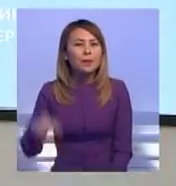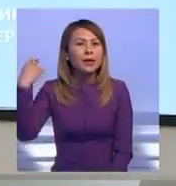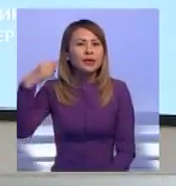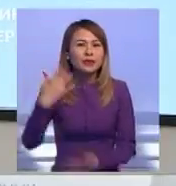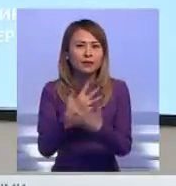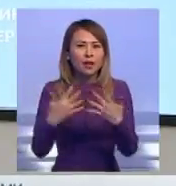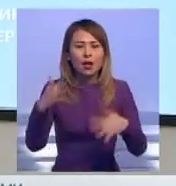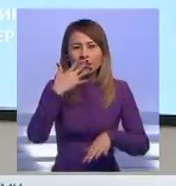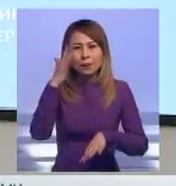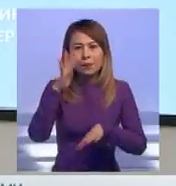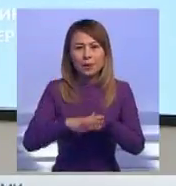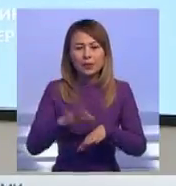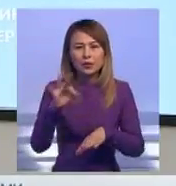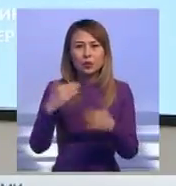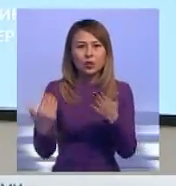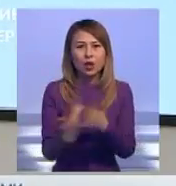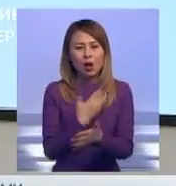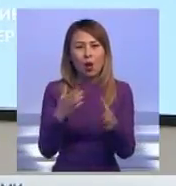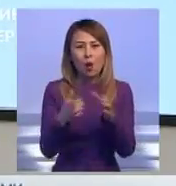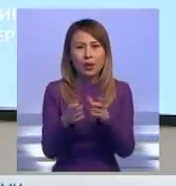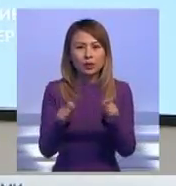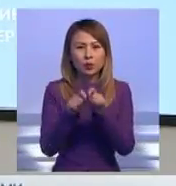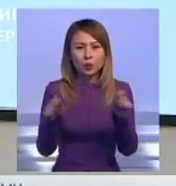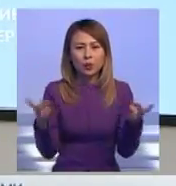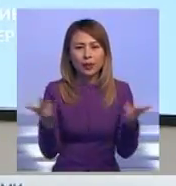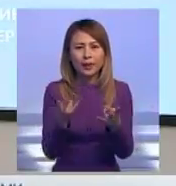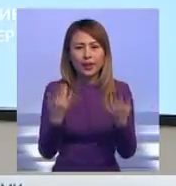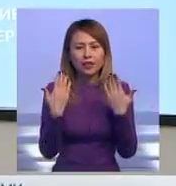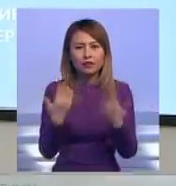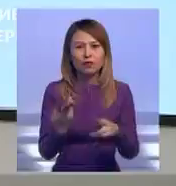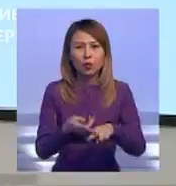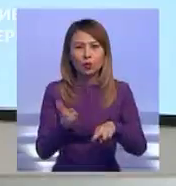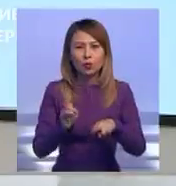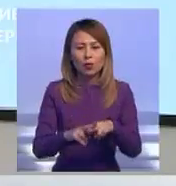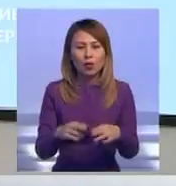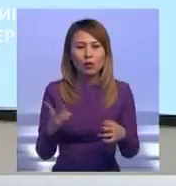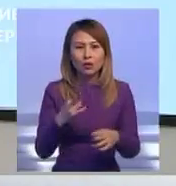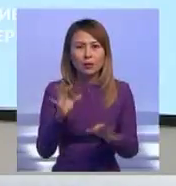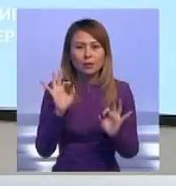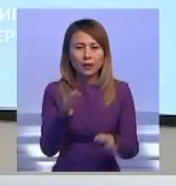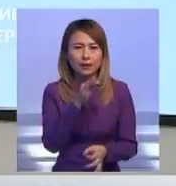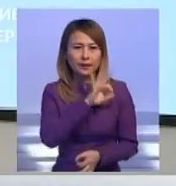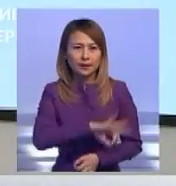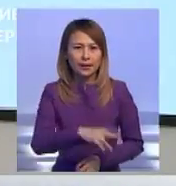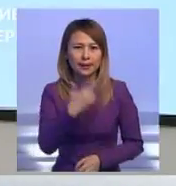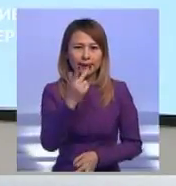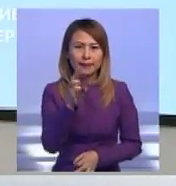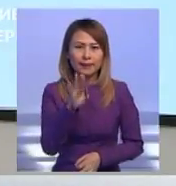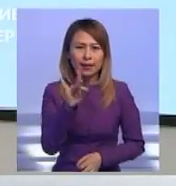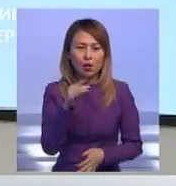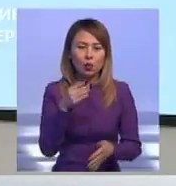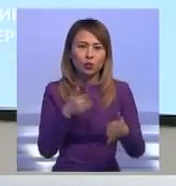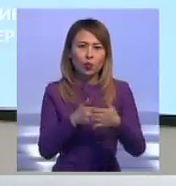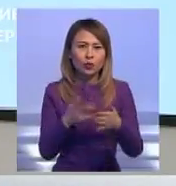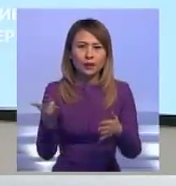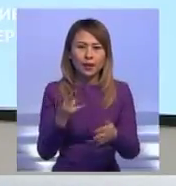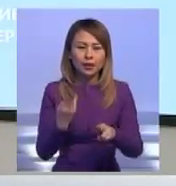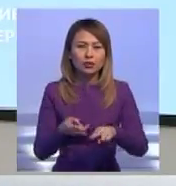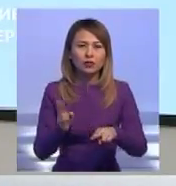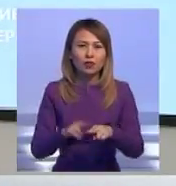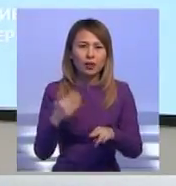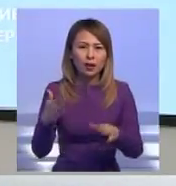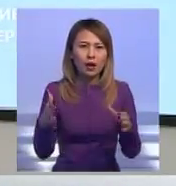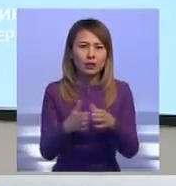Президент ұлттық банк жаңа компания құру керектігін айтты. Оның активтерінің мөлшері өте қомақты болады, яғни триллион теңгеге дейін жетуі мүмкін.